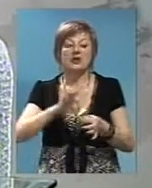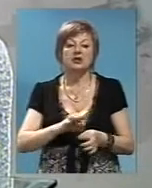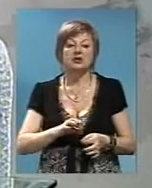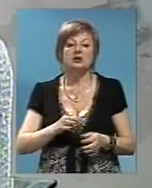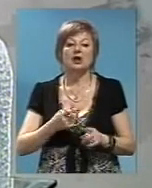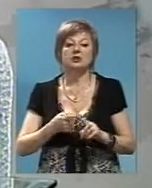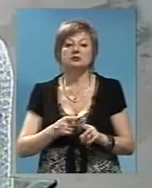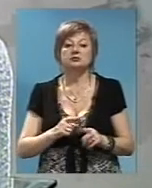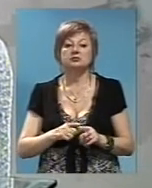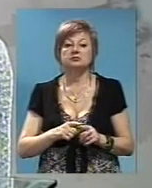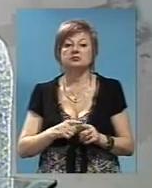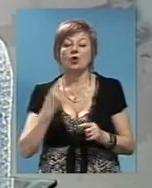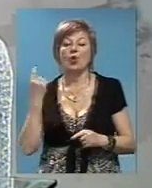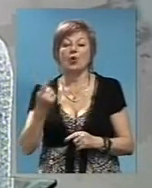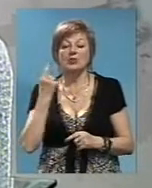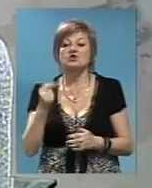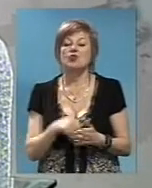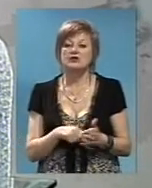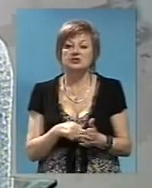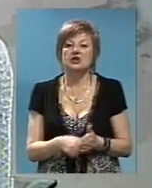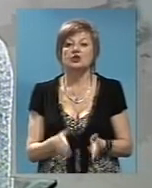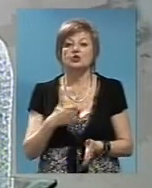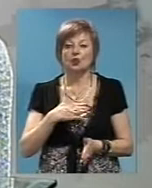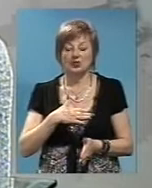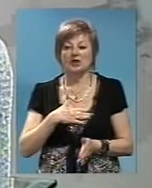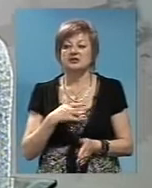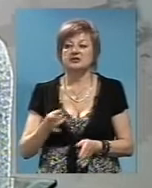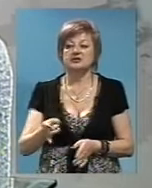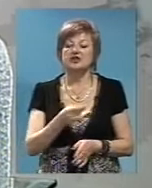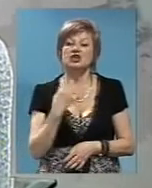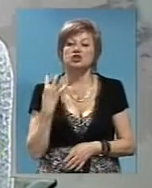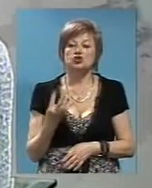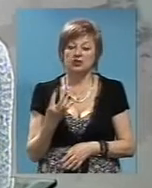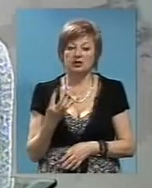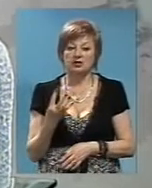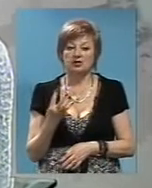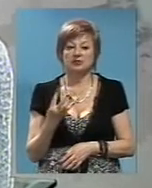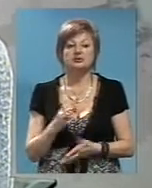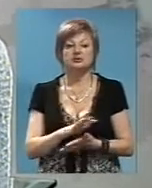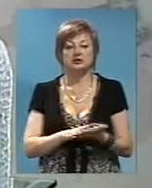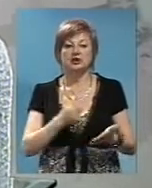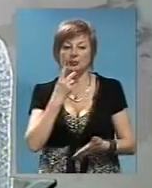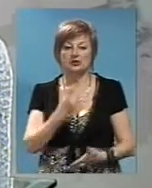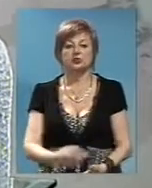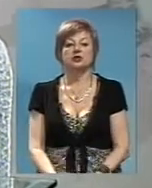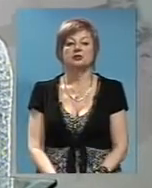громад до міста обласного значення. А в нашому регіоні таких 4. І далі матеріал наших